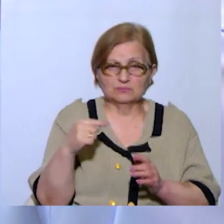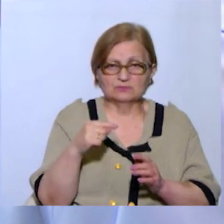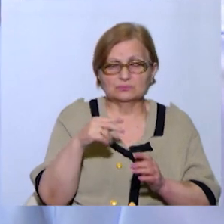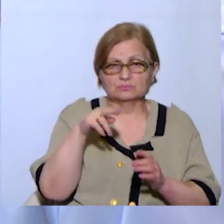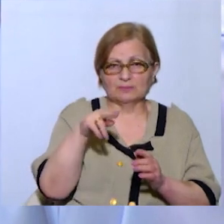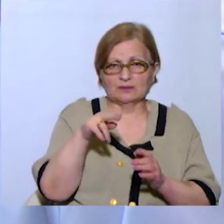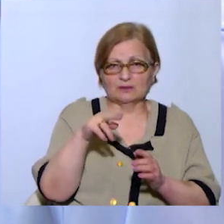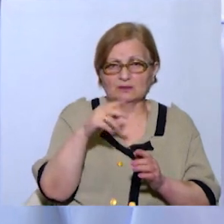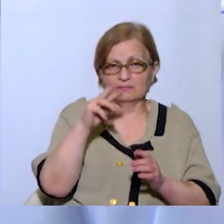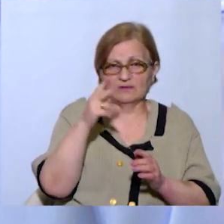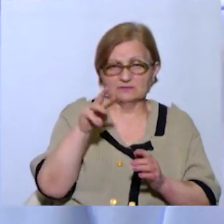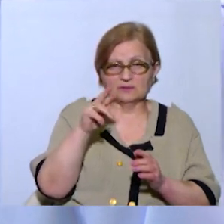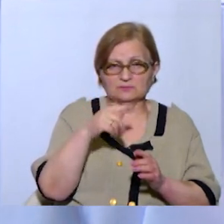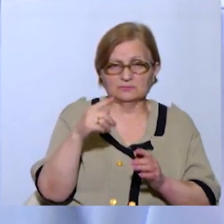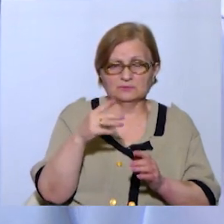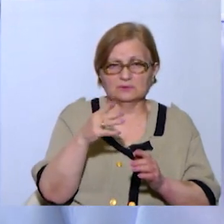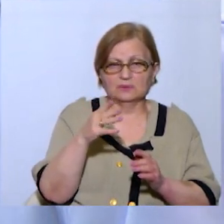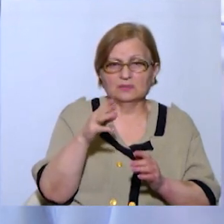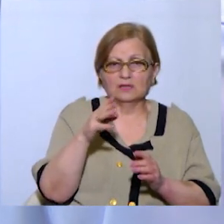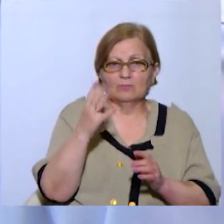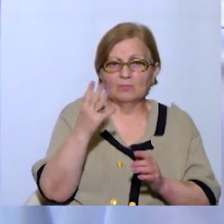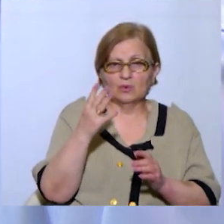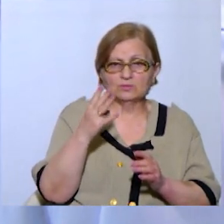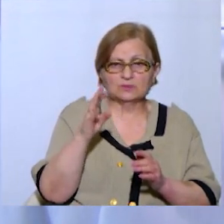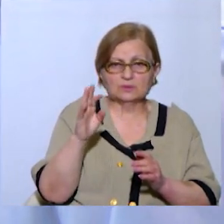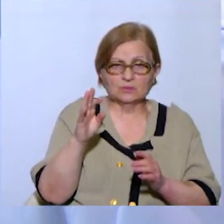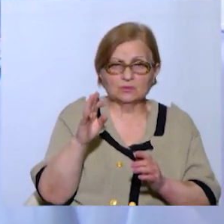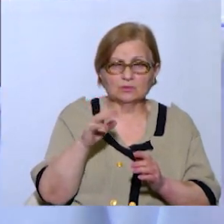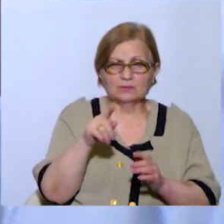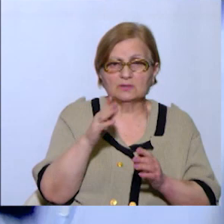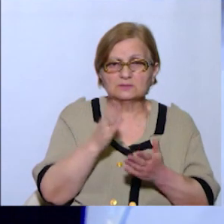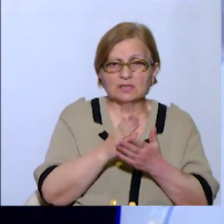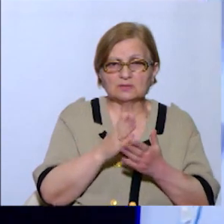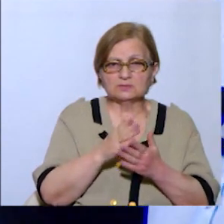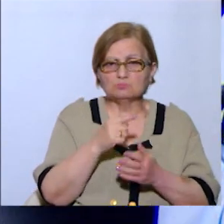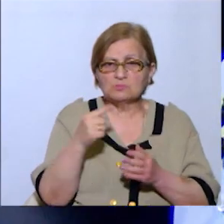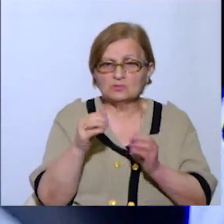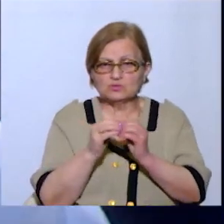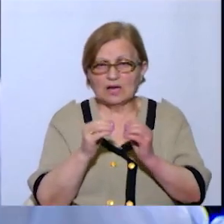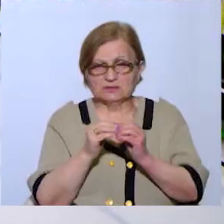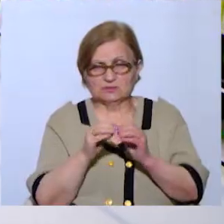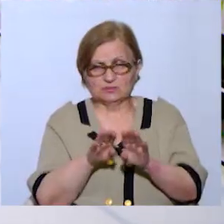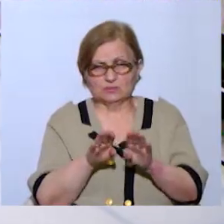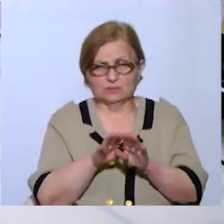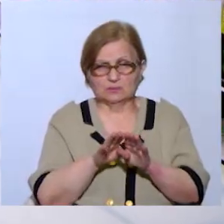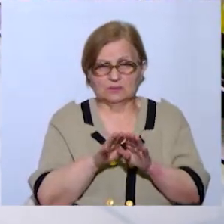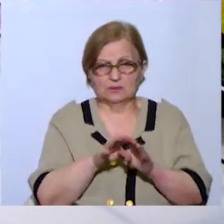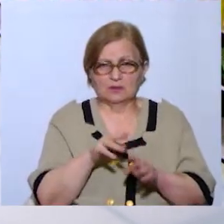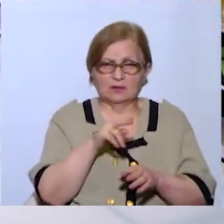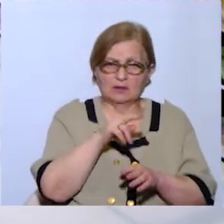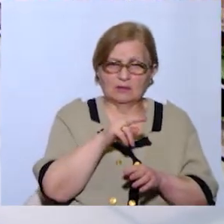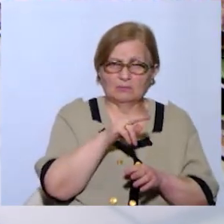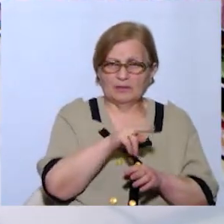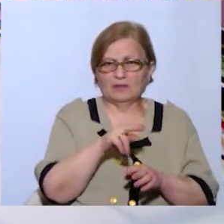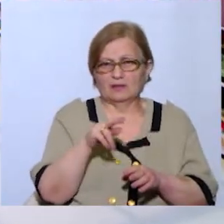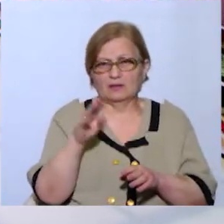-p² -4 q მეოთხედი არის -10 ტოლი. მოკლედ აი ესეთი პედაკუს, აი ესეთი